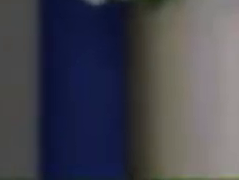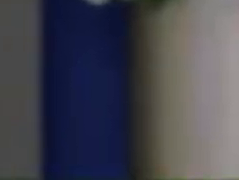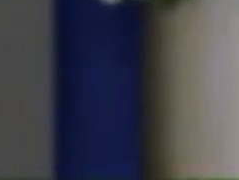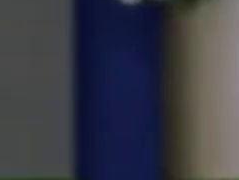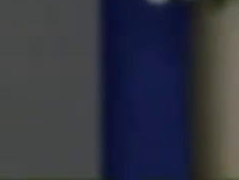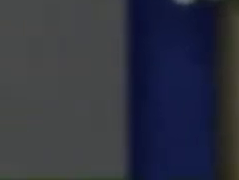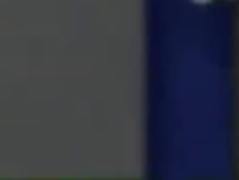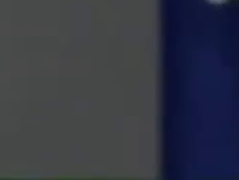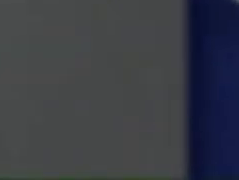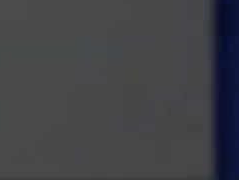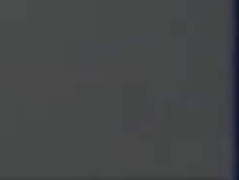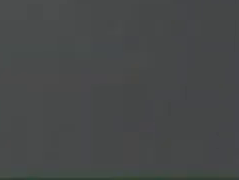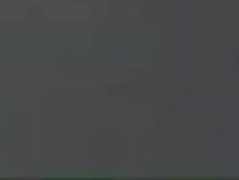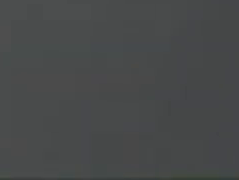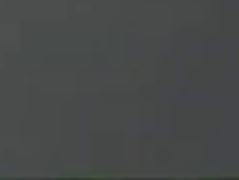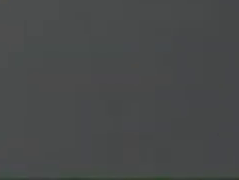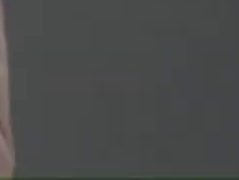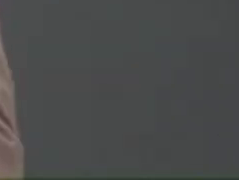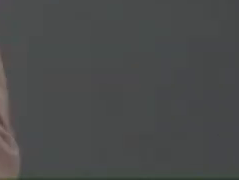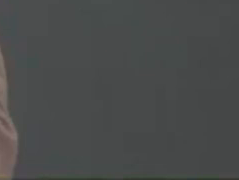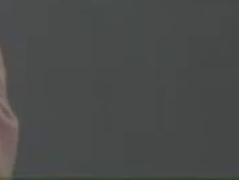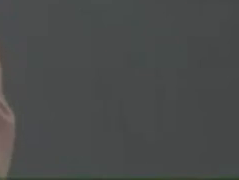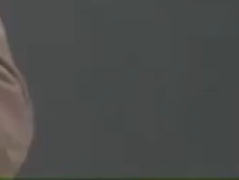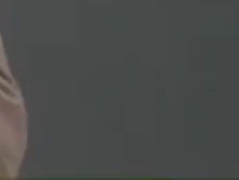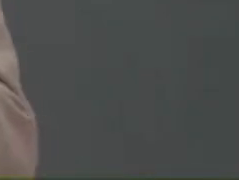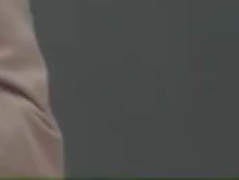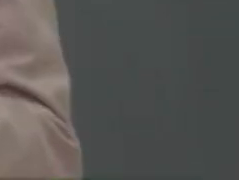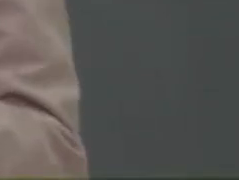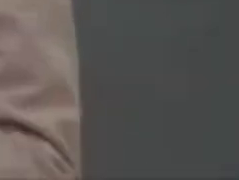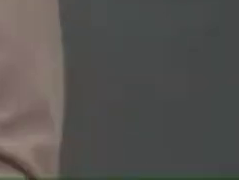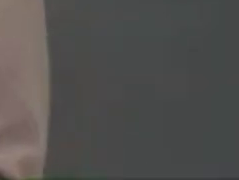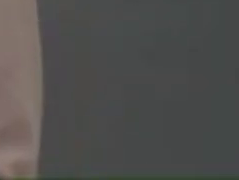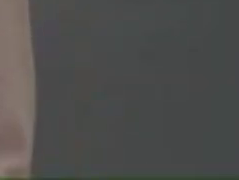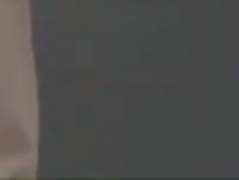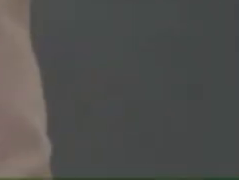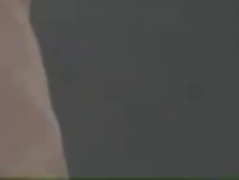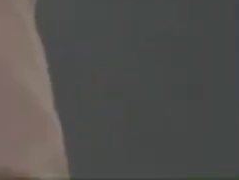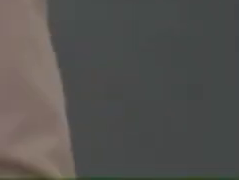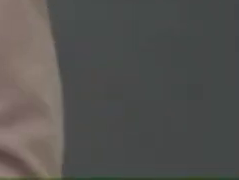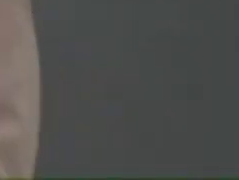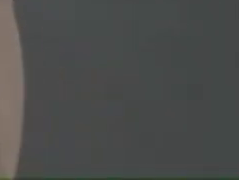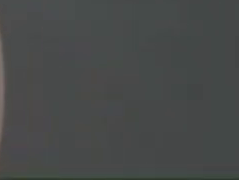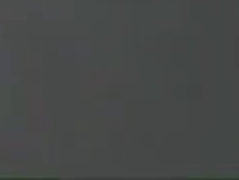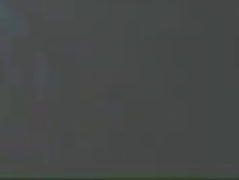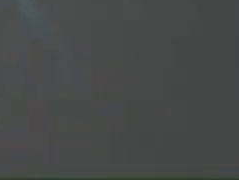leva, suivit Élie et fut à son service.